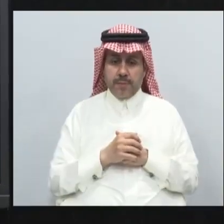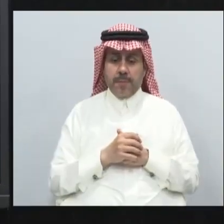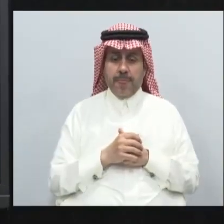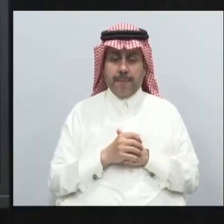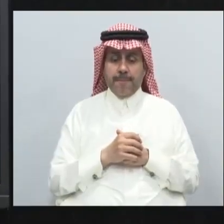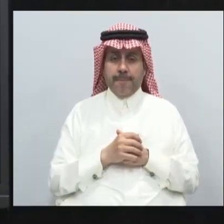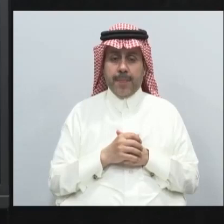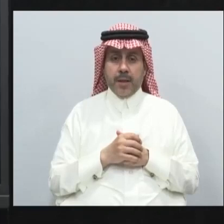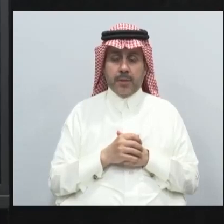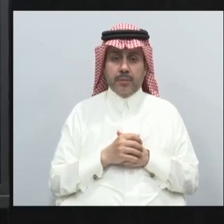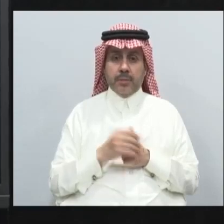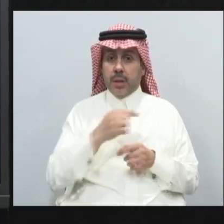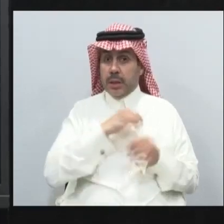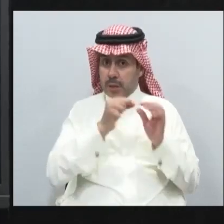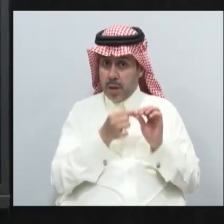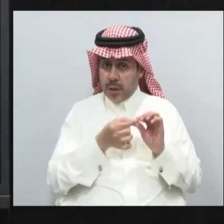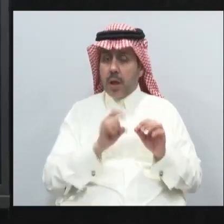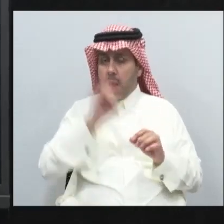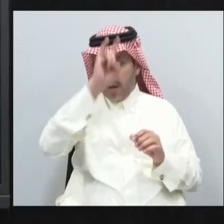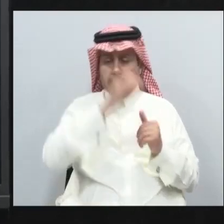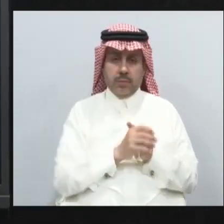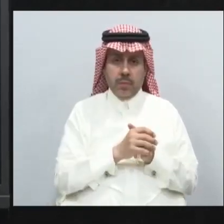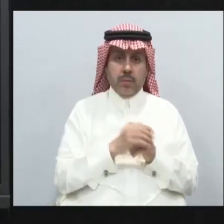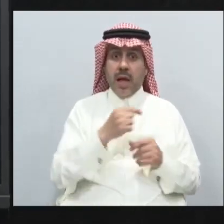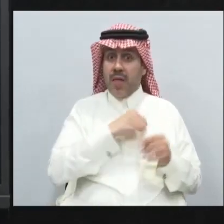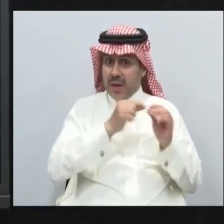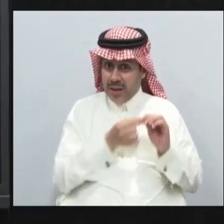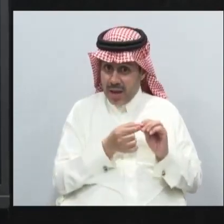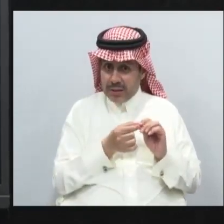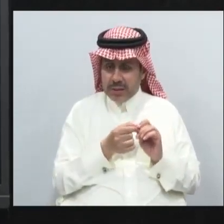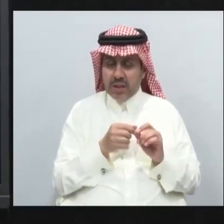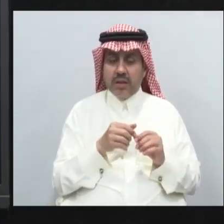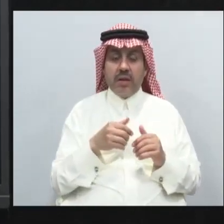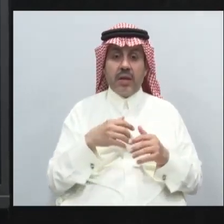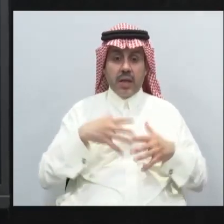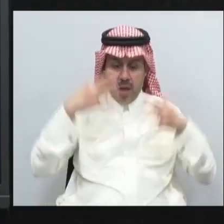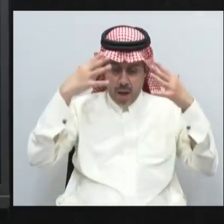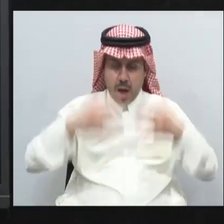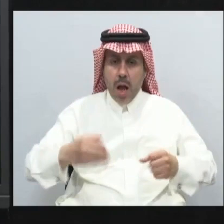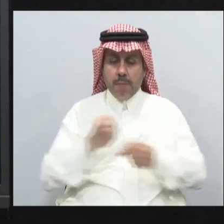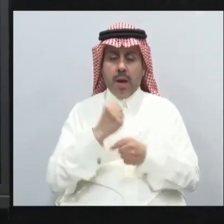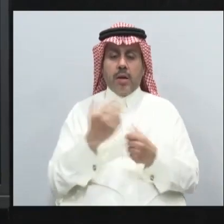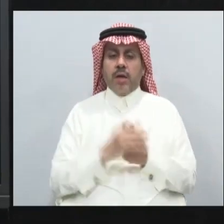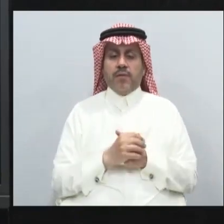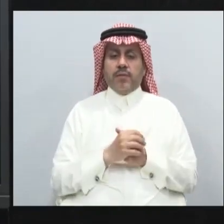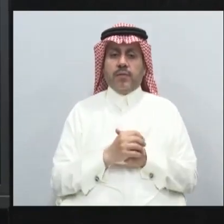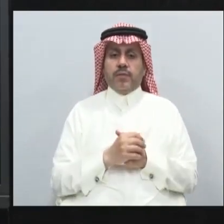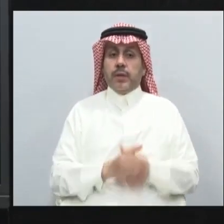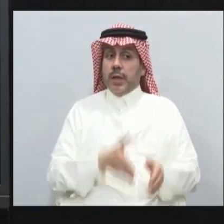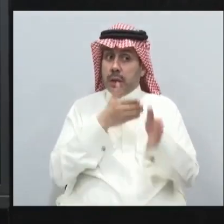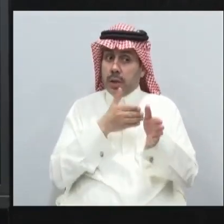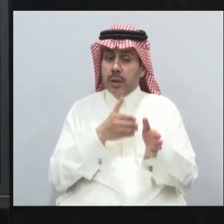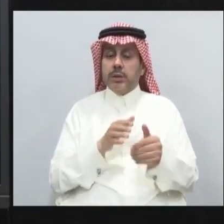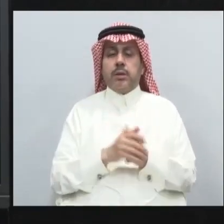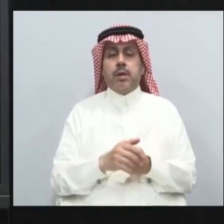نحن نعتقد اعتقاد بلا اله الا الله نريد هذا الاعتقاد يكون يسري في اعمالنا فكيف نحقق